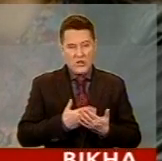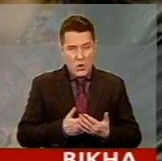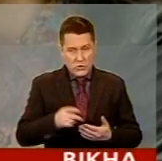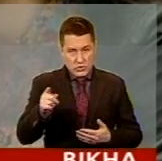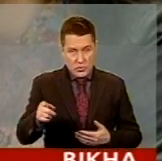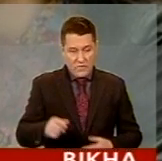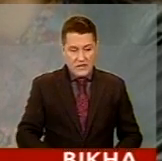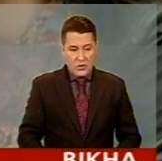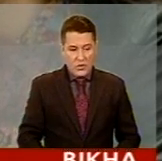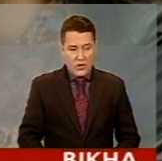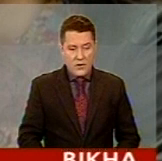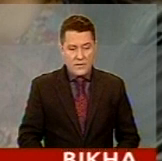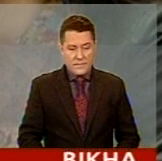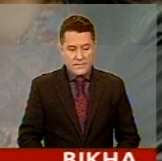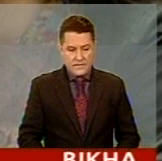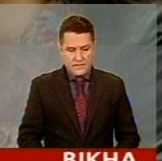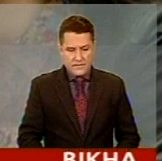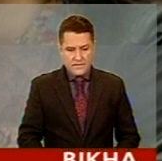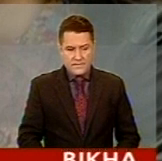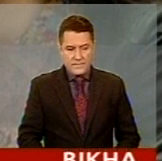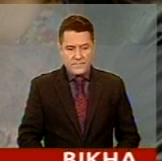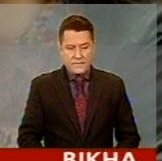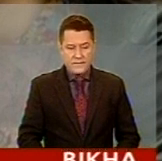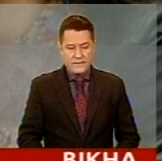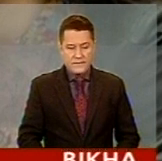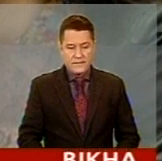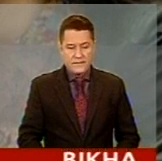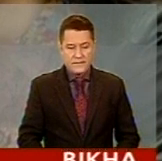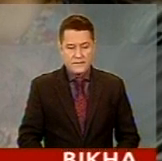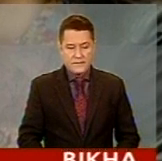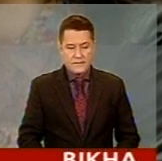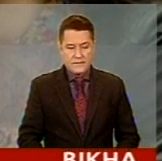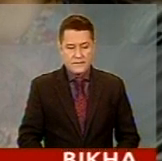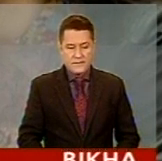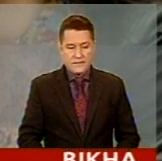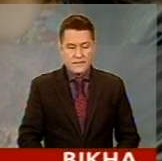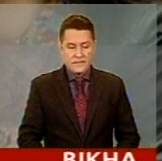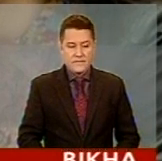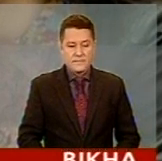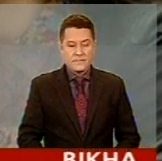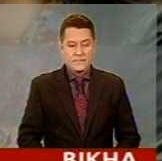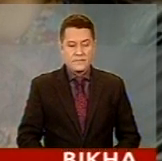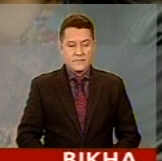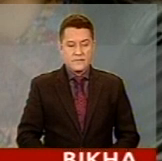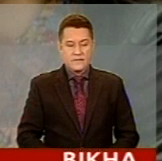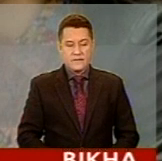даному випадку захист надав суду цілий ряд характеризуючих матеріалів, з яких вбачається, що